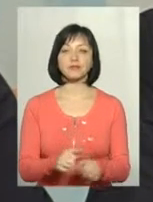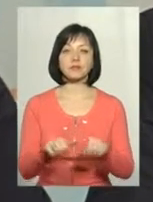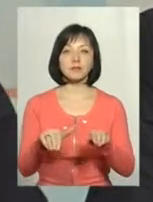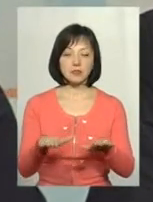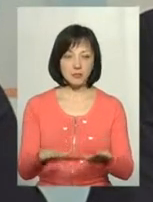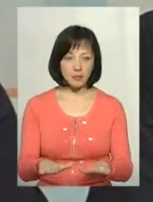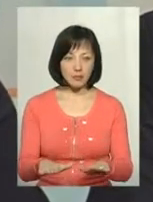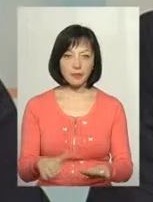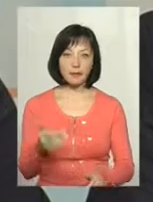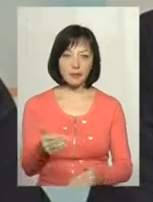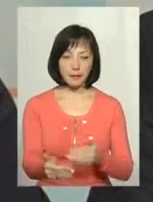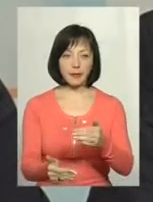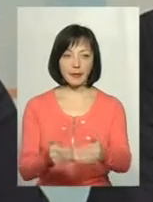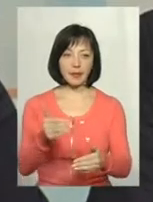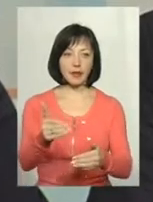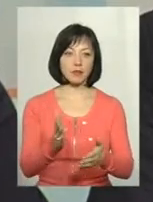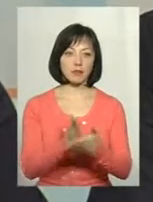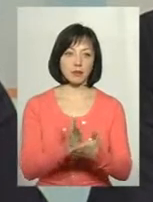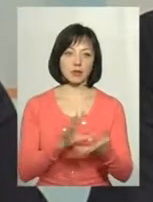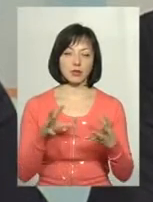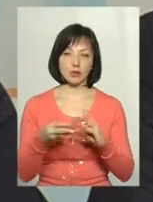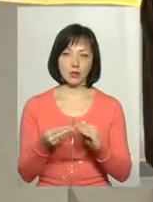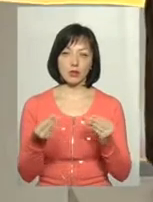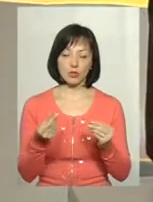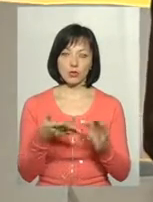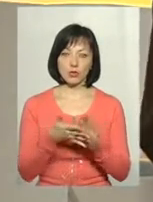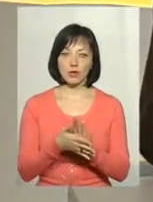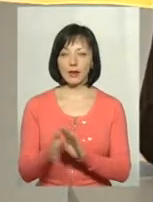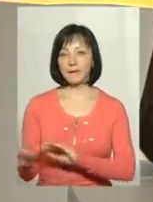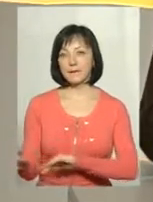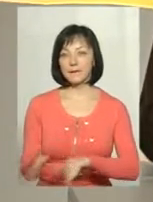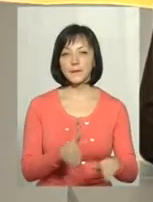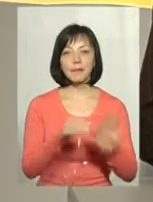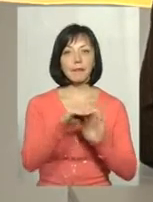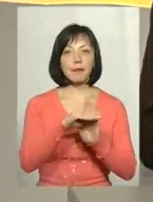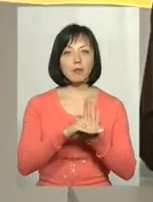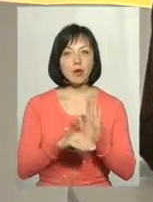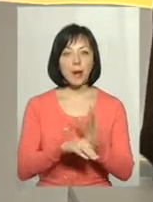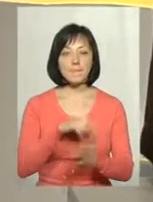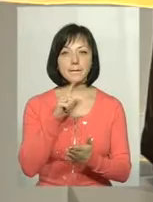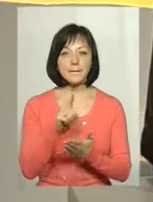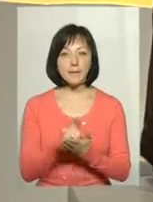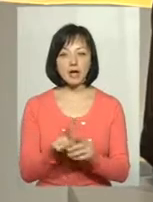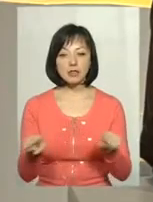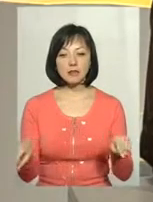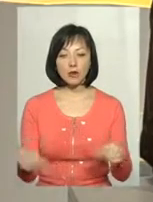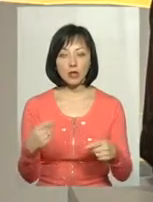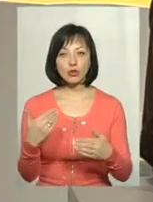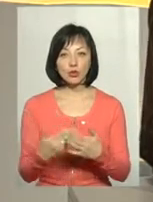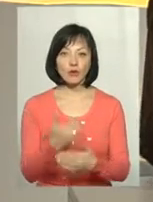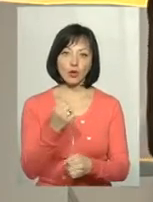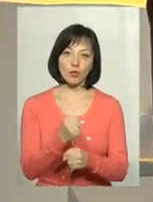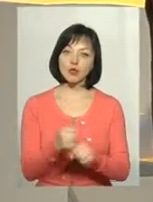рішення, які дали результат. І кошти ми освоїли. Програми, які, по суті, мають створити нові робочі